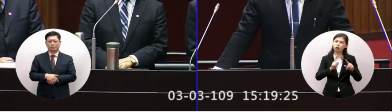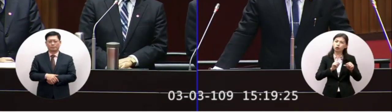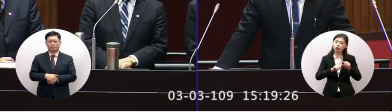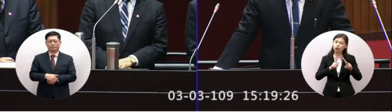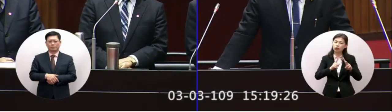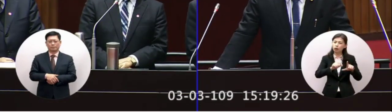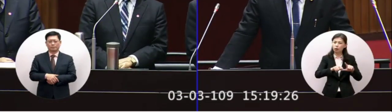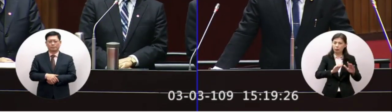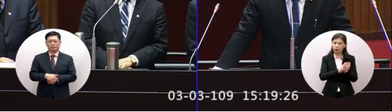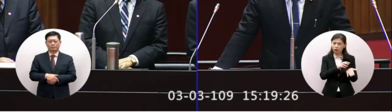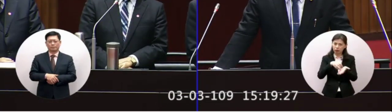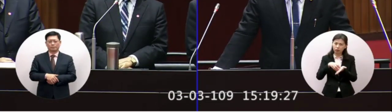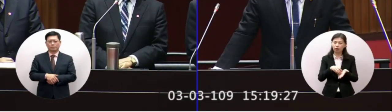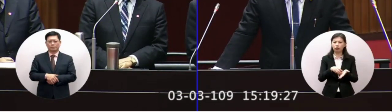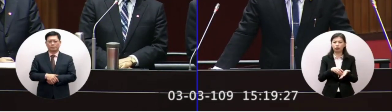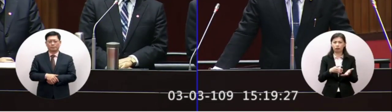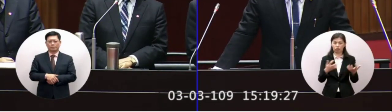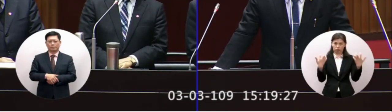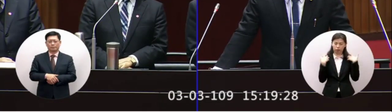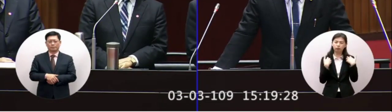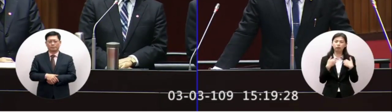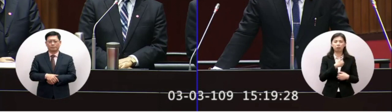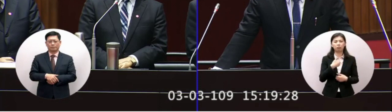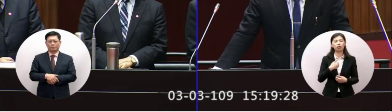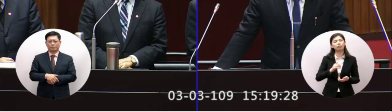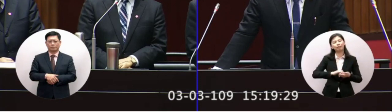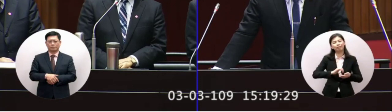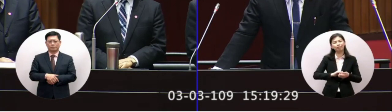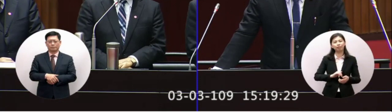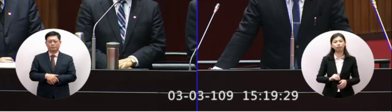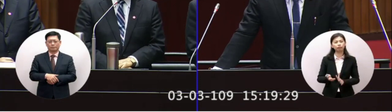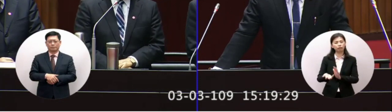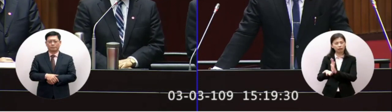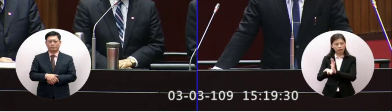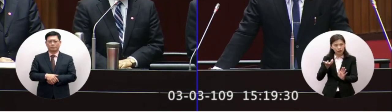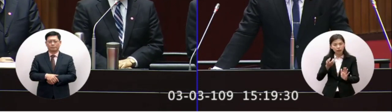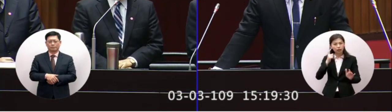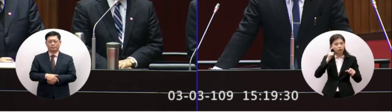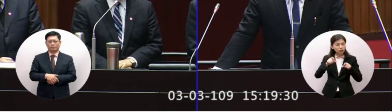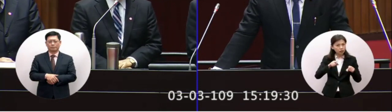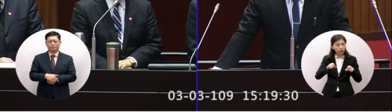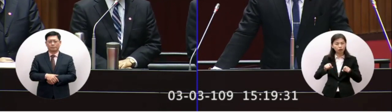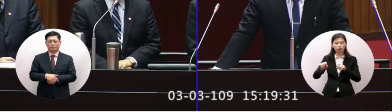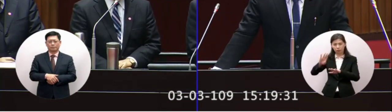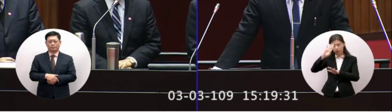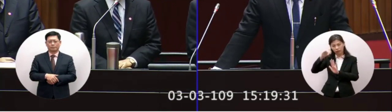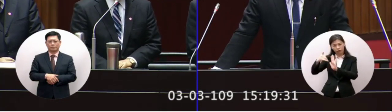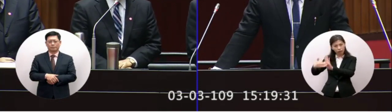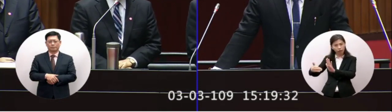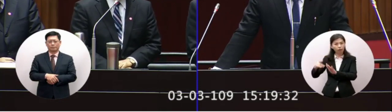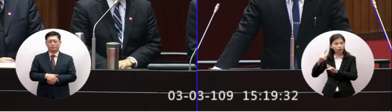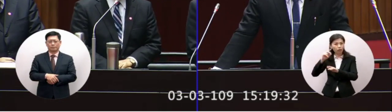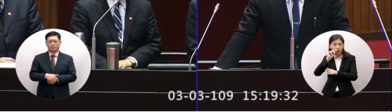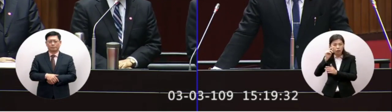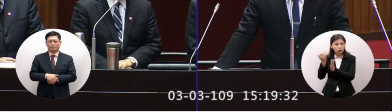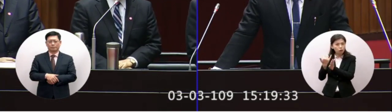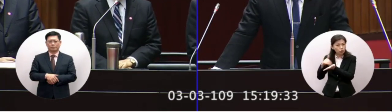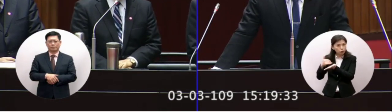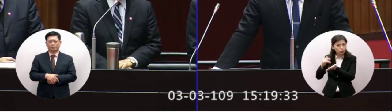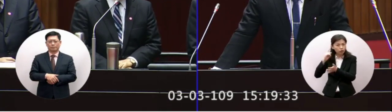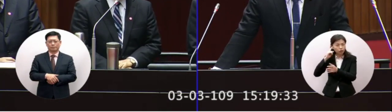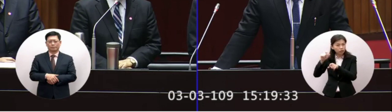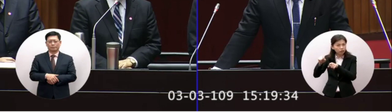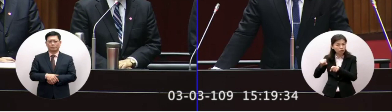马上办就可以处理的，那相关的补助计划包含还有前面的案子跟这次的防疫的这个特别预算的